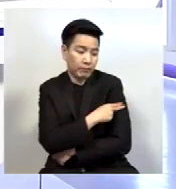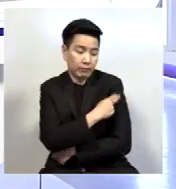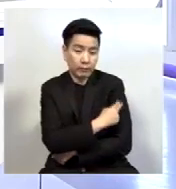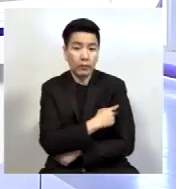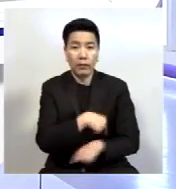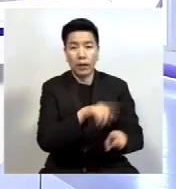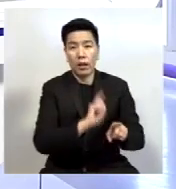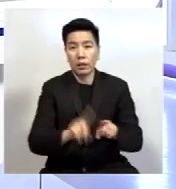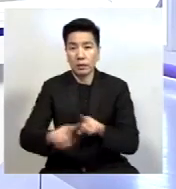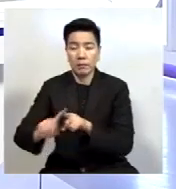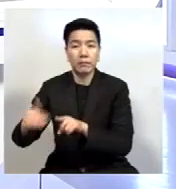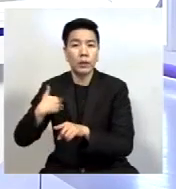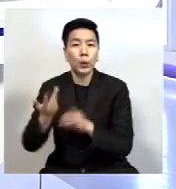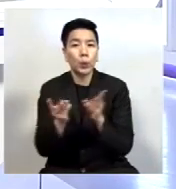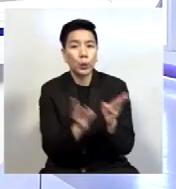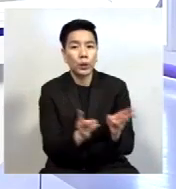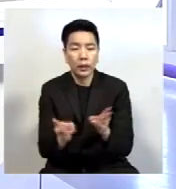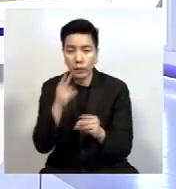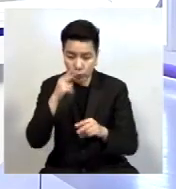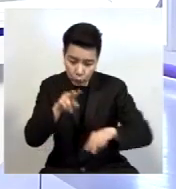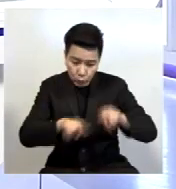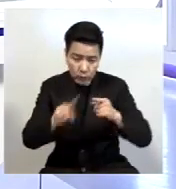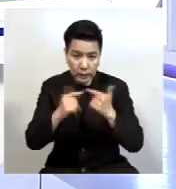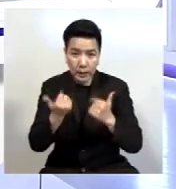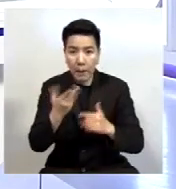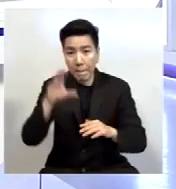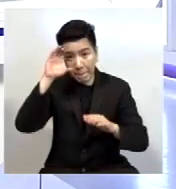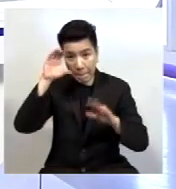คะจริงๆทำมาอย่างต่อเนื่องและเรื่องของมาตรการคัดกรองวันนี้ก็เอ